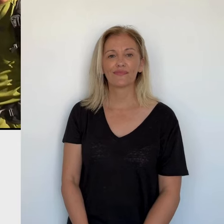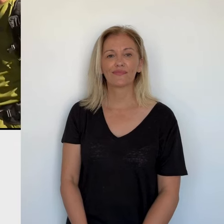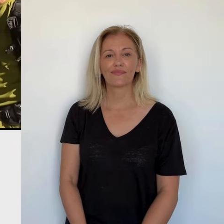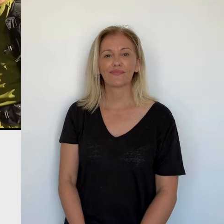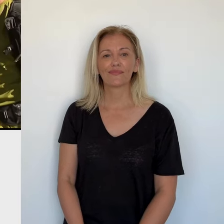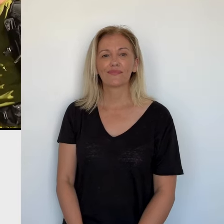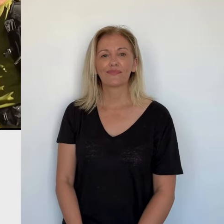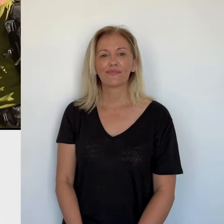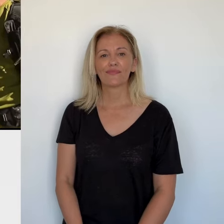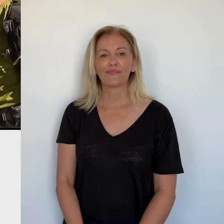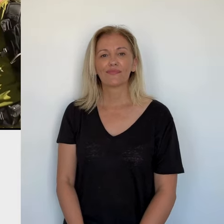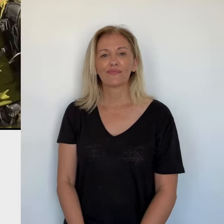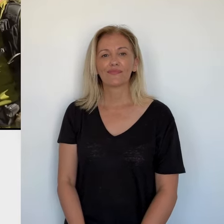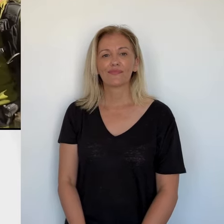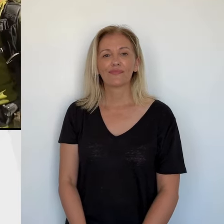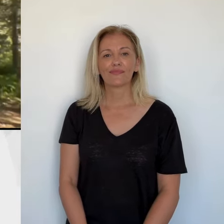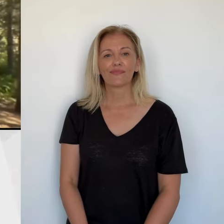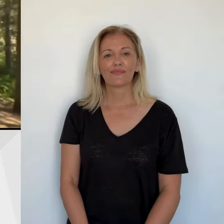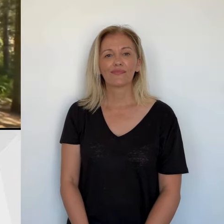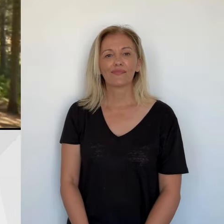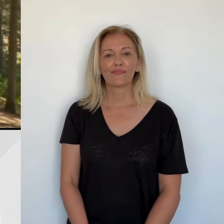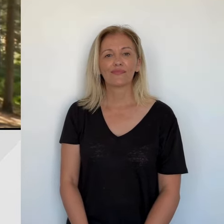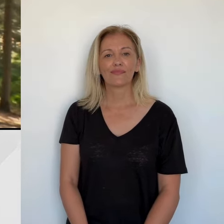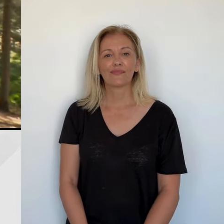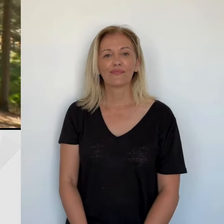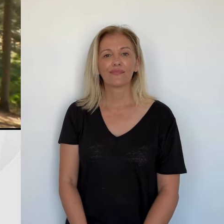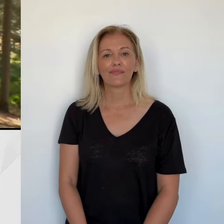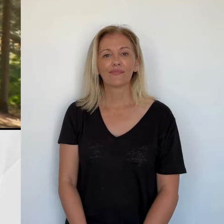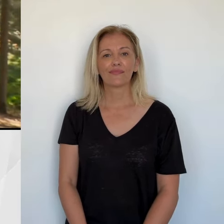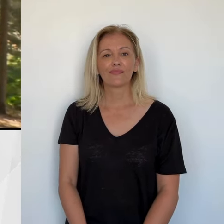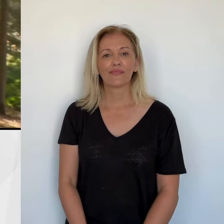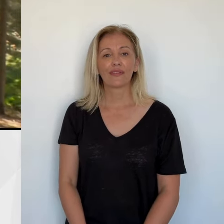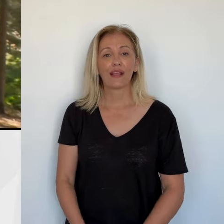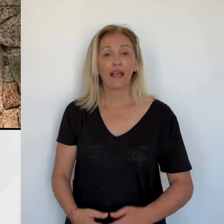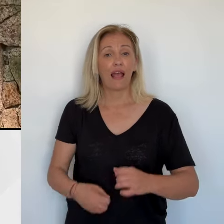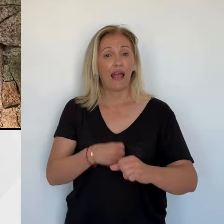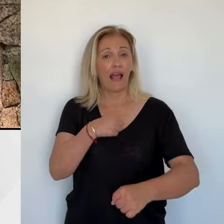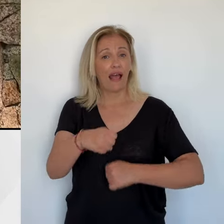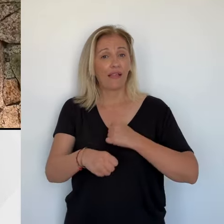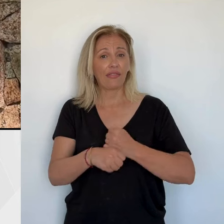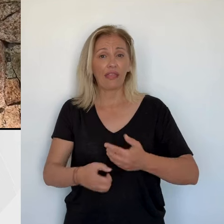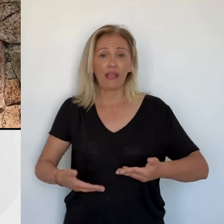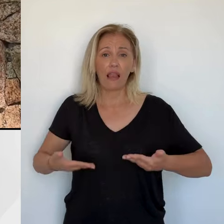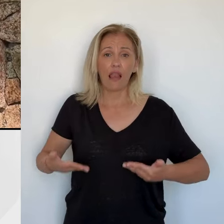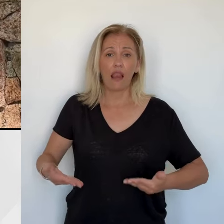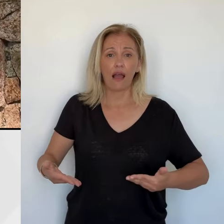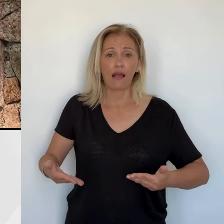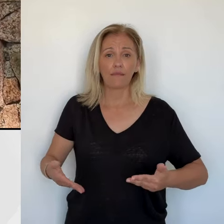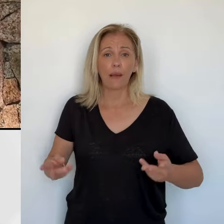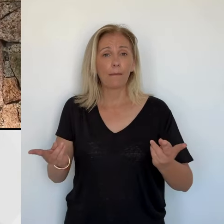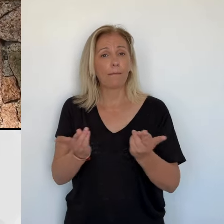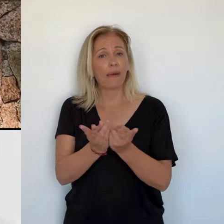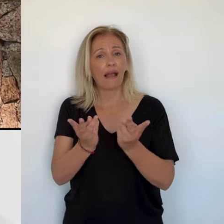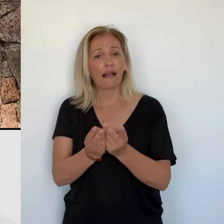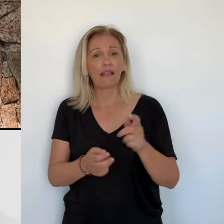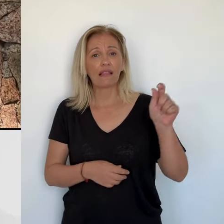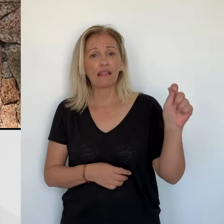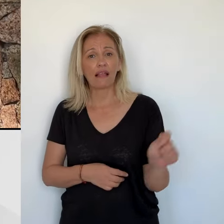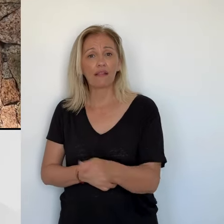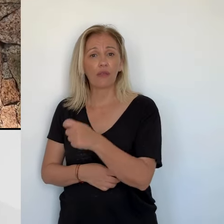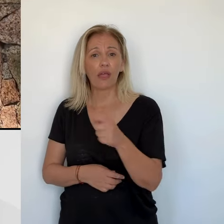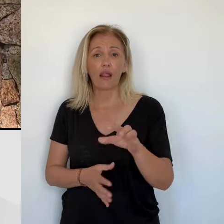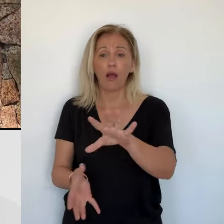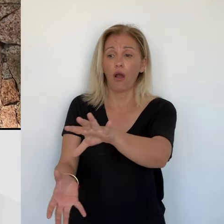embauché Léo, qui se chargera de surveiller le lac toute la saison. Le rôle du gardien sur le lac, c'est principalement de faire de la protection